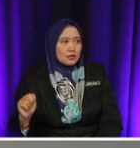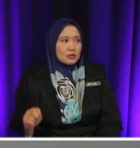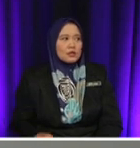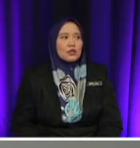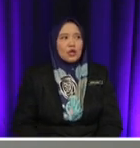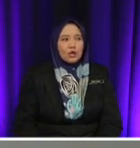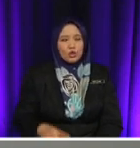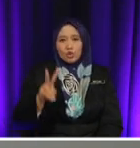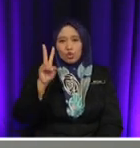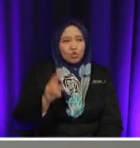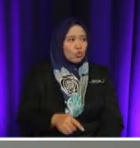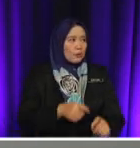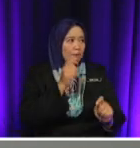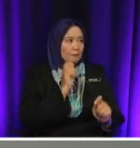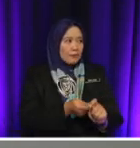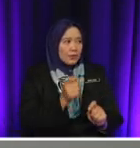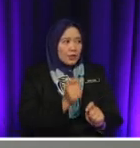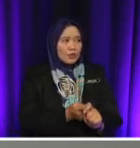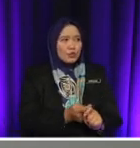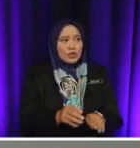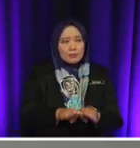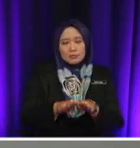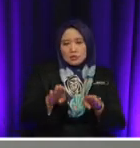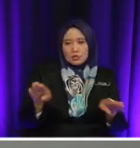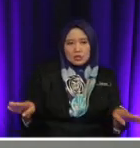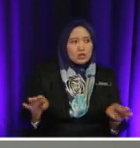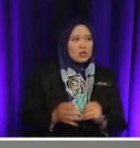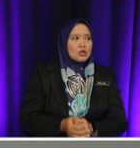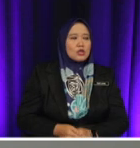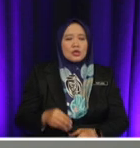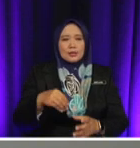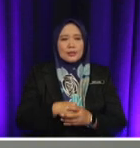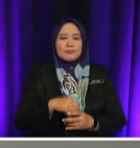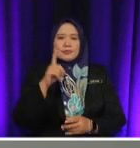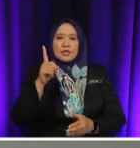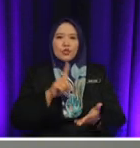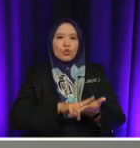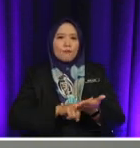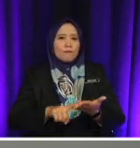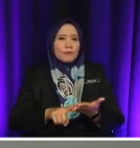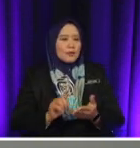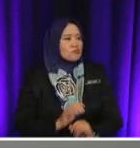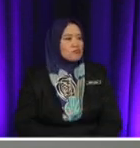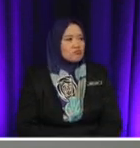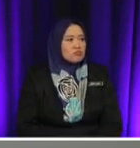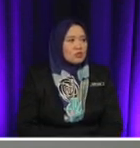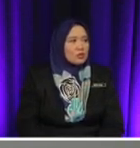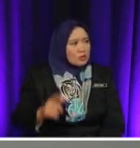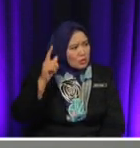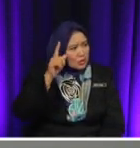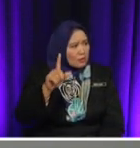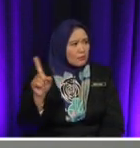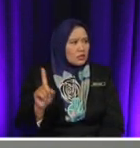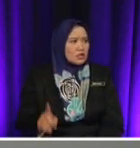kena cari satu pembolehubah iaitu pemboleh ubah dimanipulasi dan juga pembolehubah bergerak bergerak balas okey